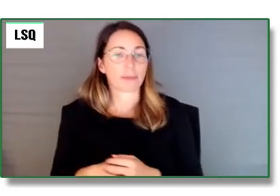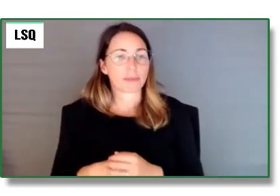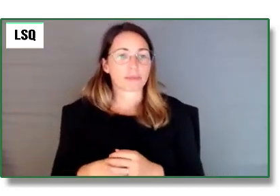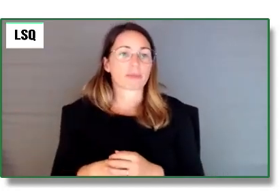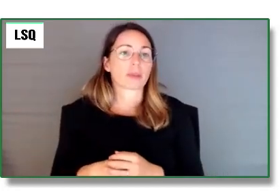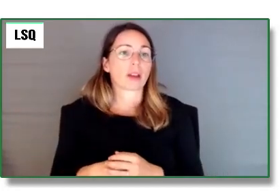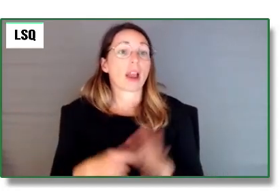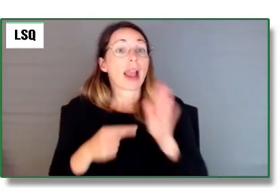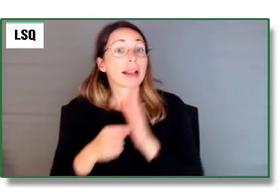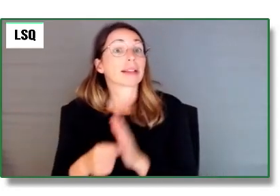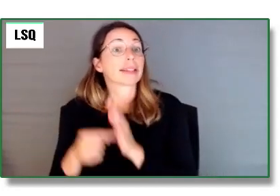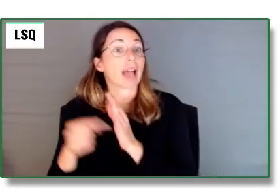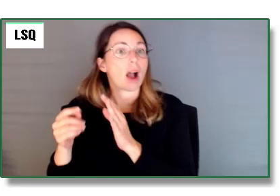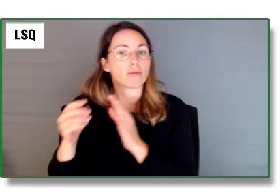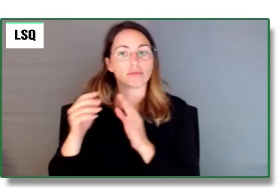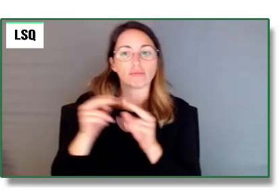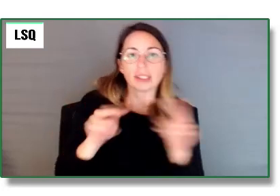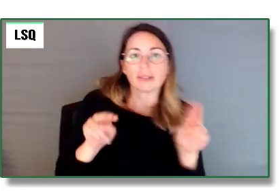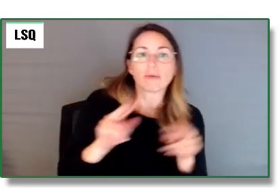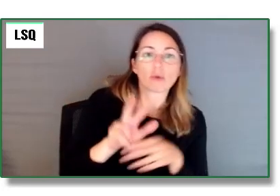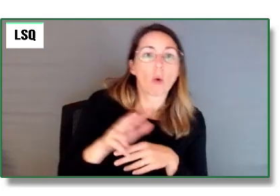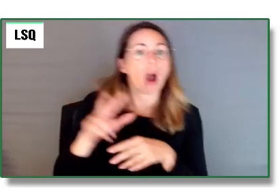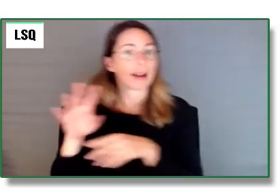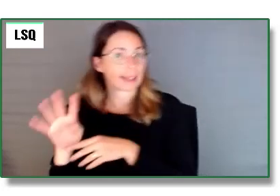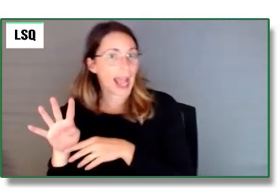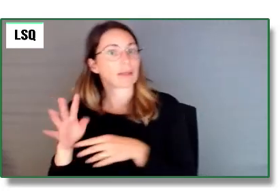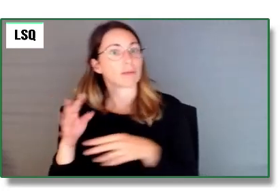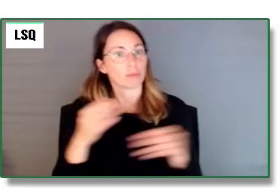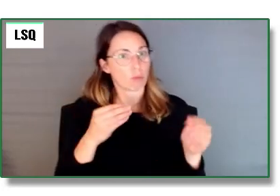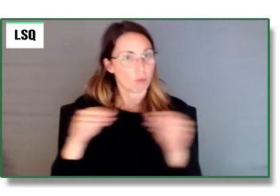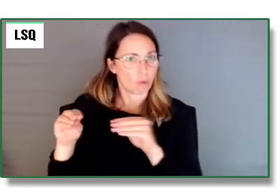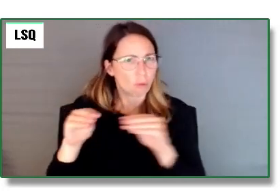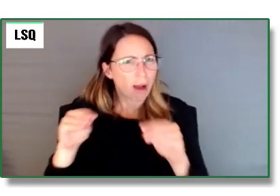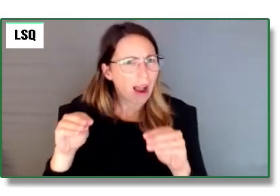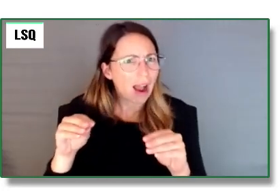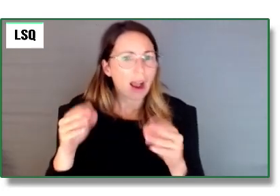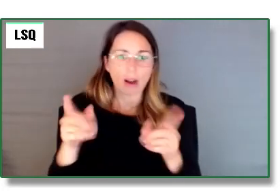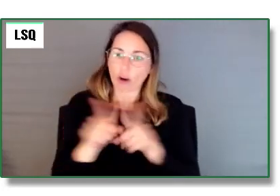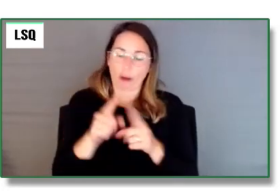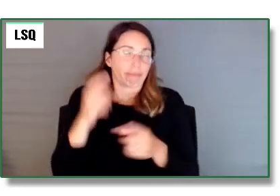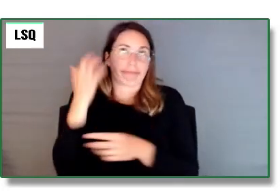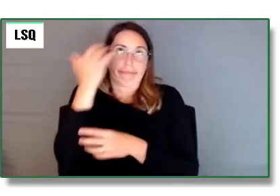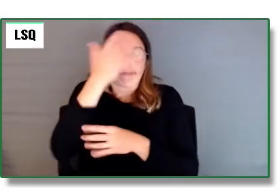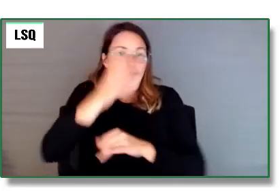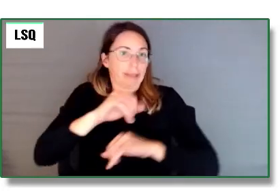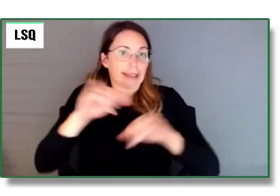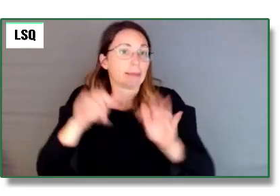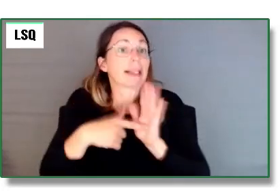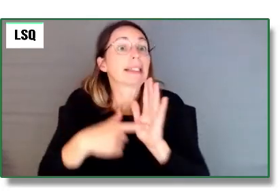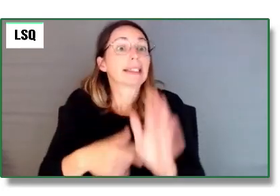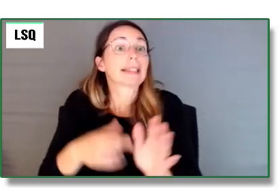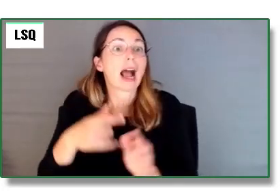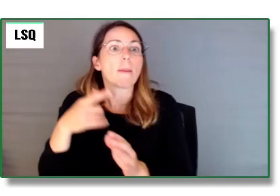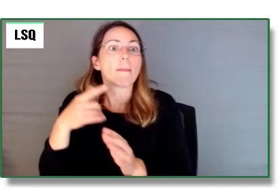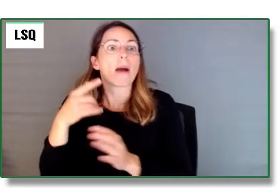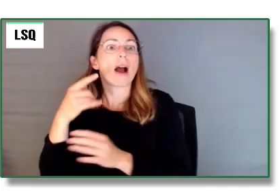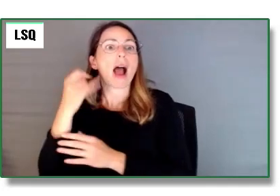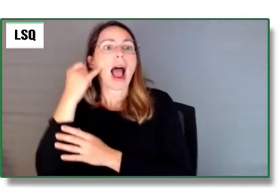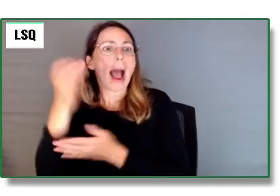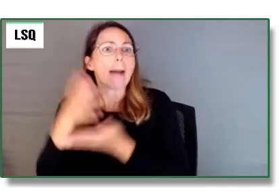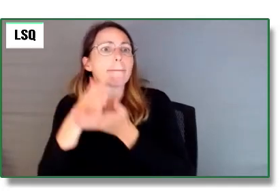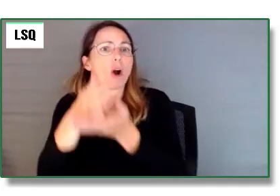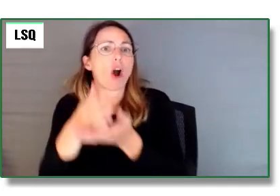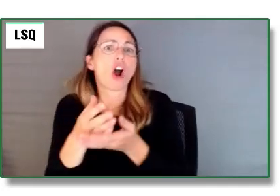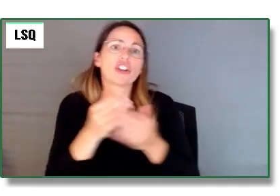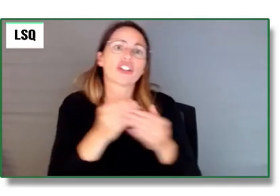été temporairement, espérons-le, stoppé en faveur de l'approche plutôt des stades 0, 1 et 2. Si on